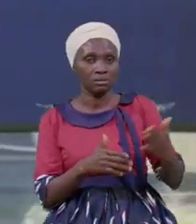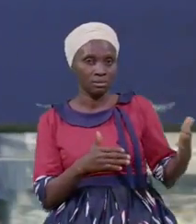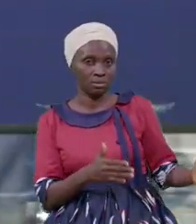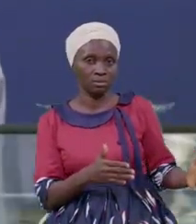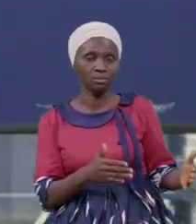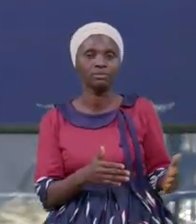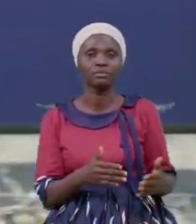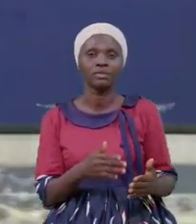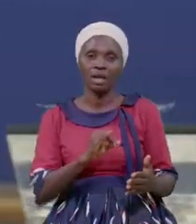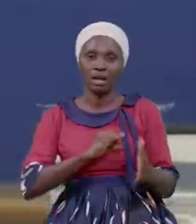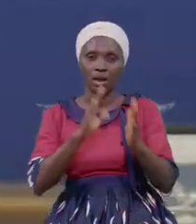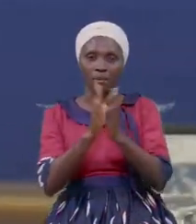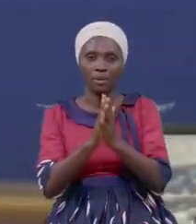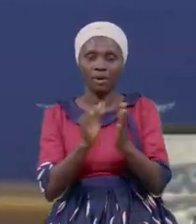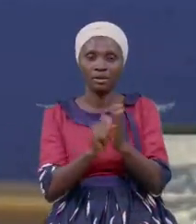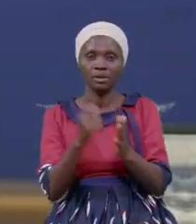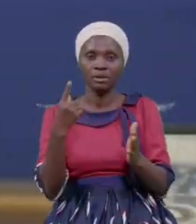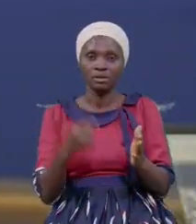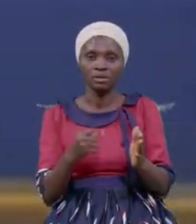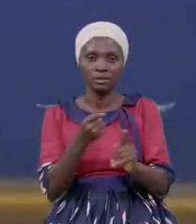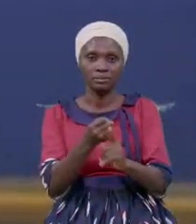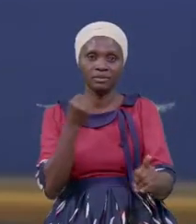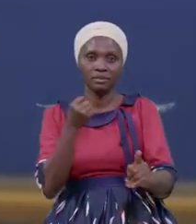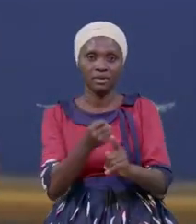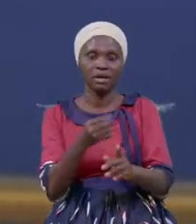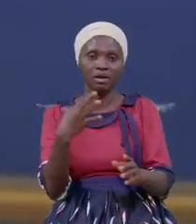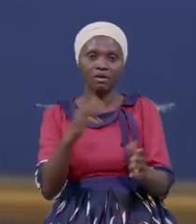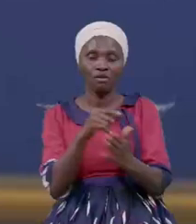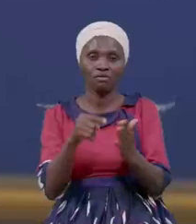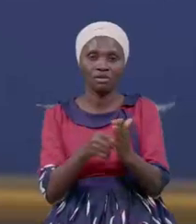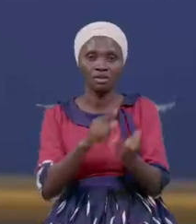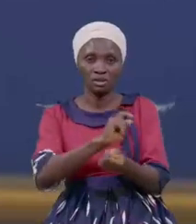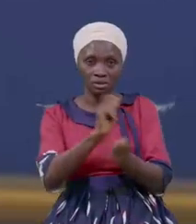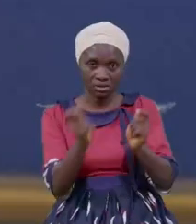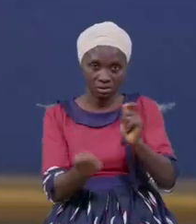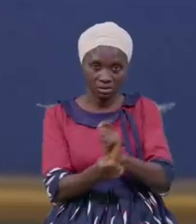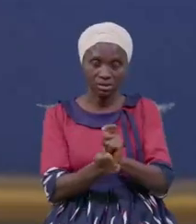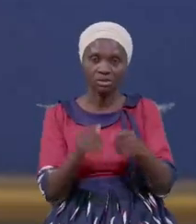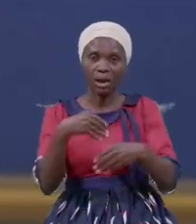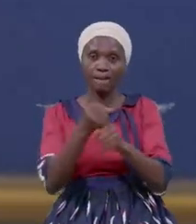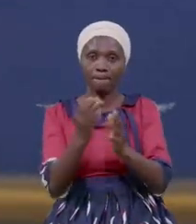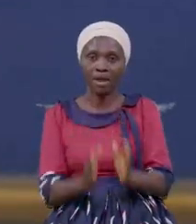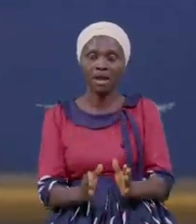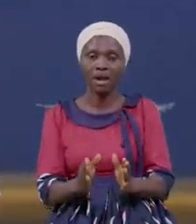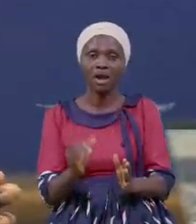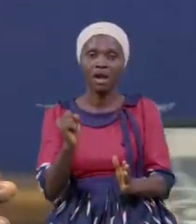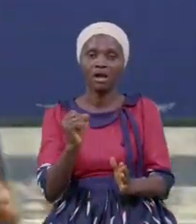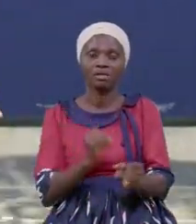que l'impact de ce de cette conférence